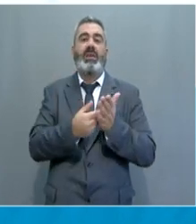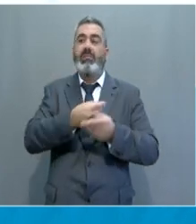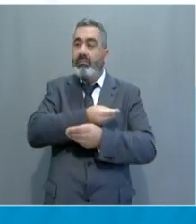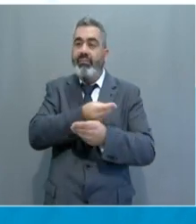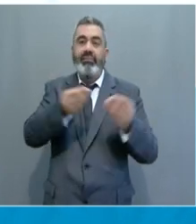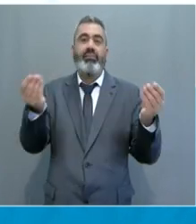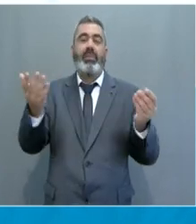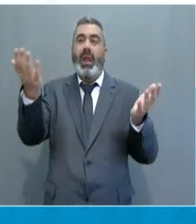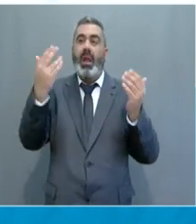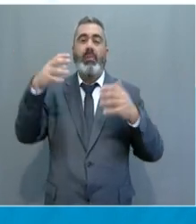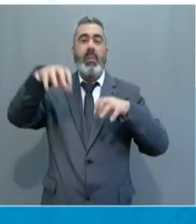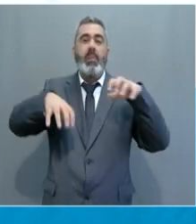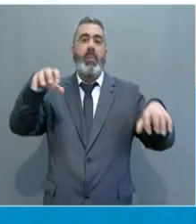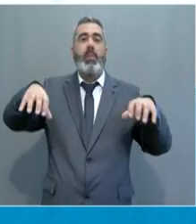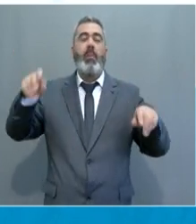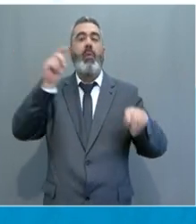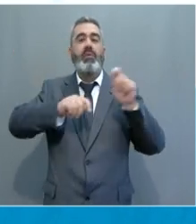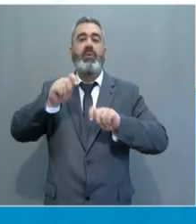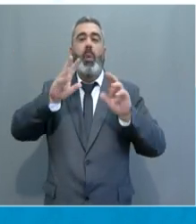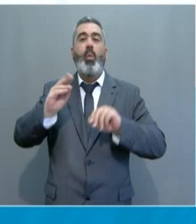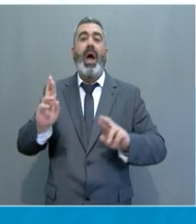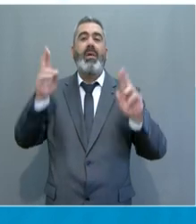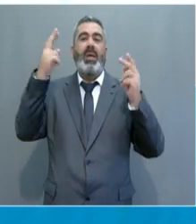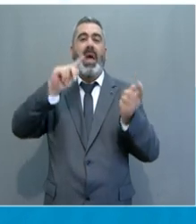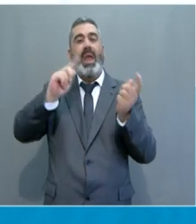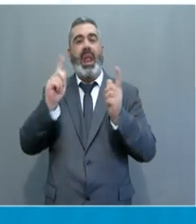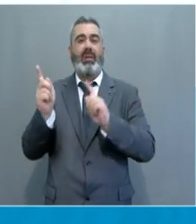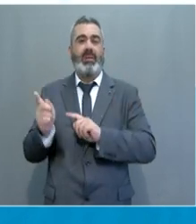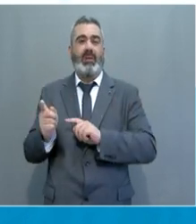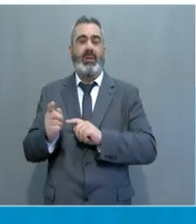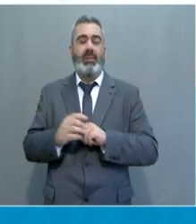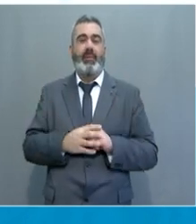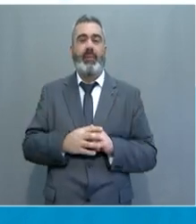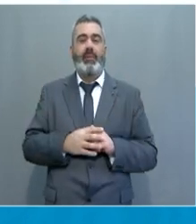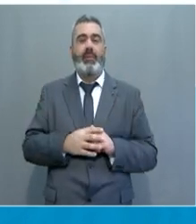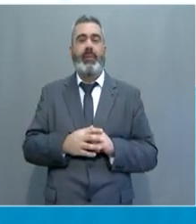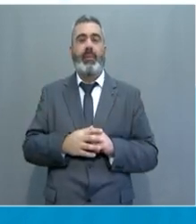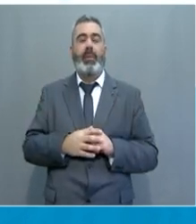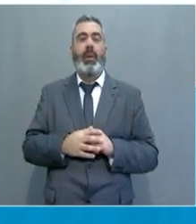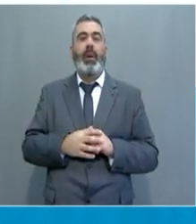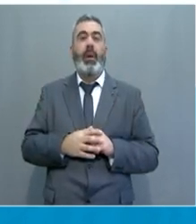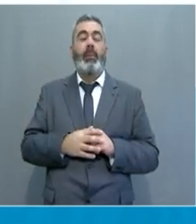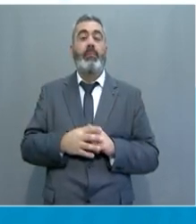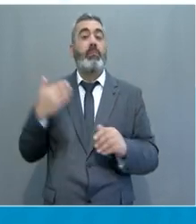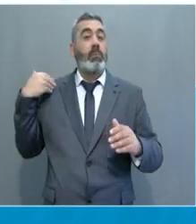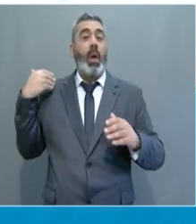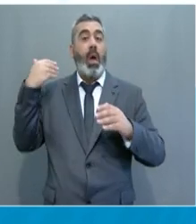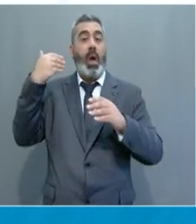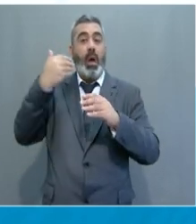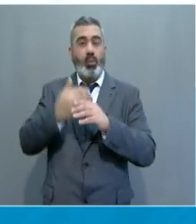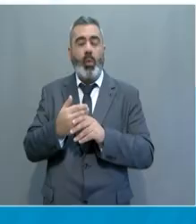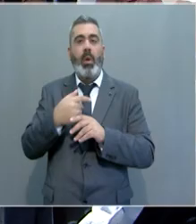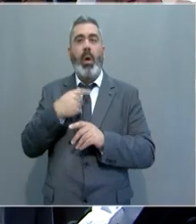την εγκατάσταση ανανεώσιμων πηγών ενέργειας στη χώρα μας. Έχουμε αυτή τη στιγμή υποδεχθεί πολλά